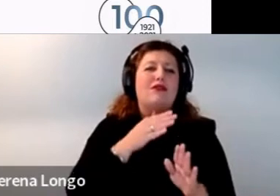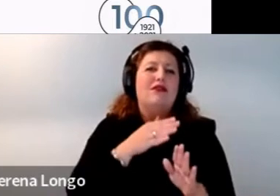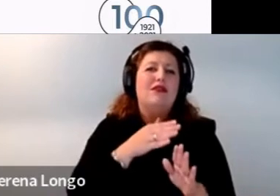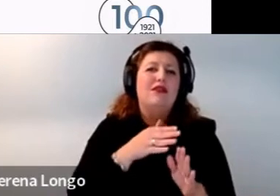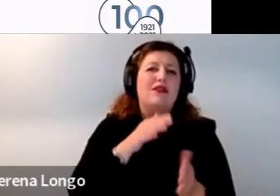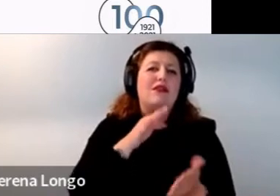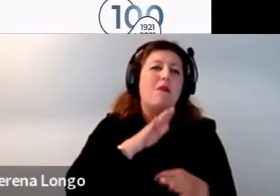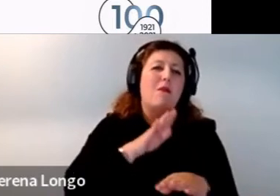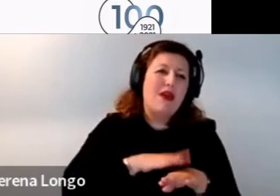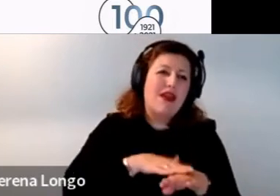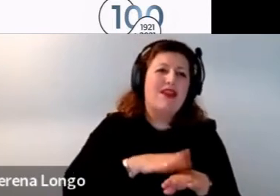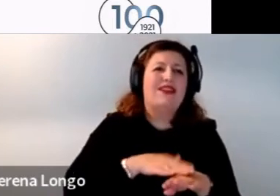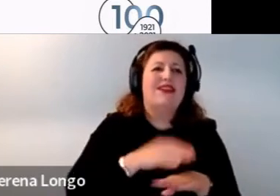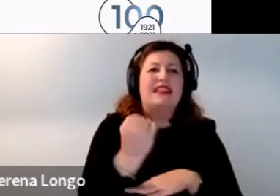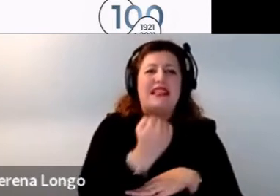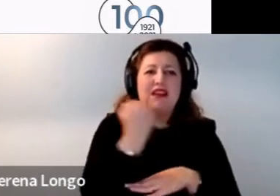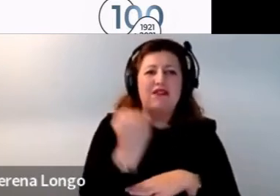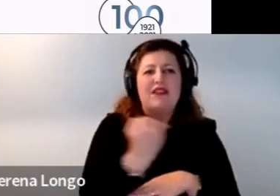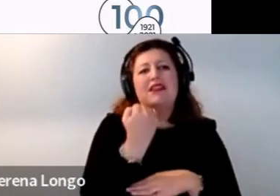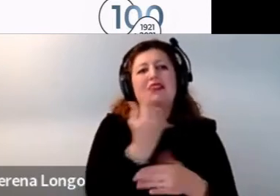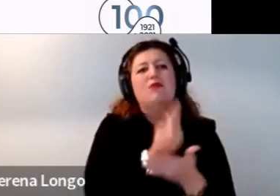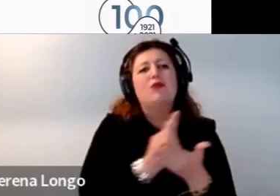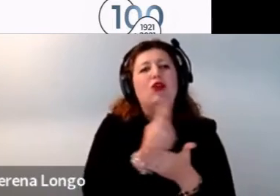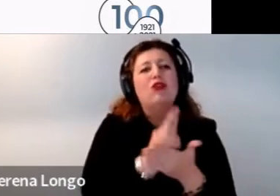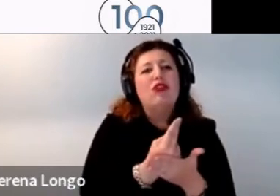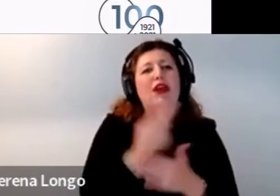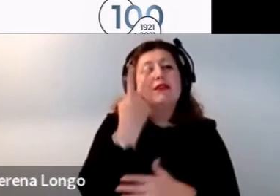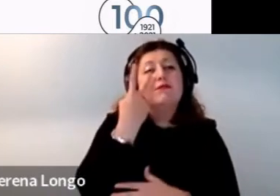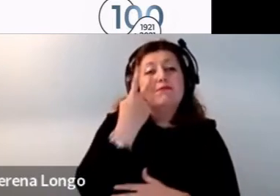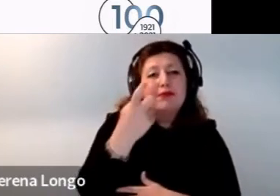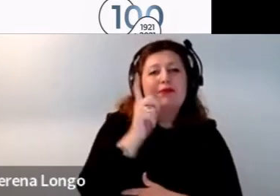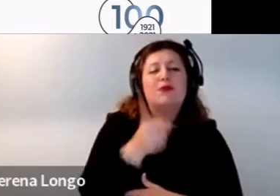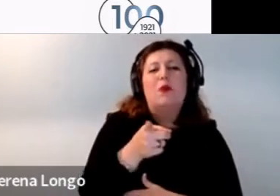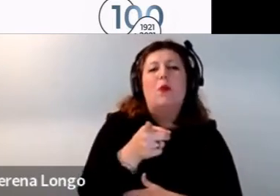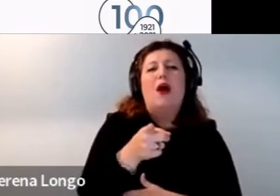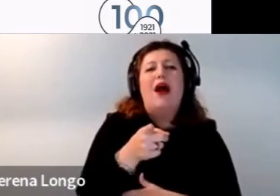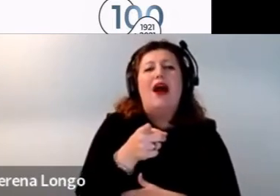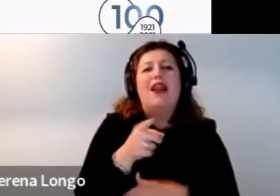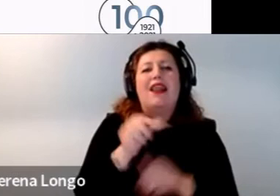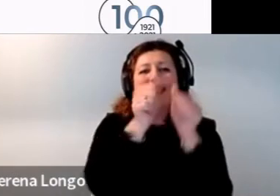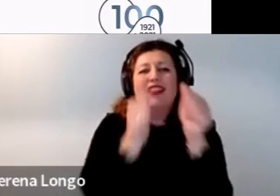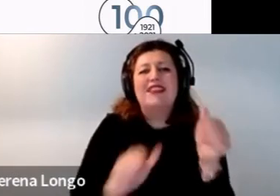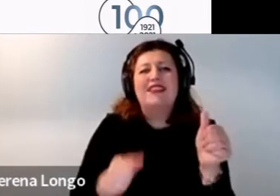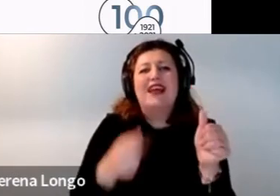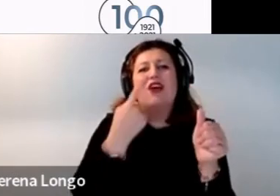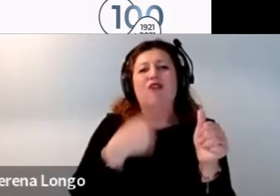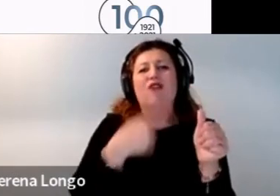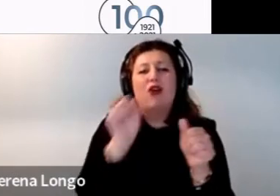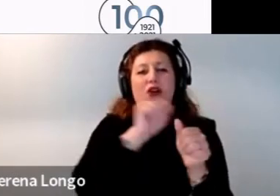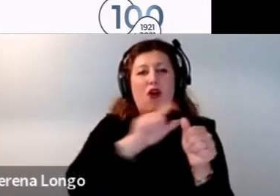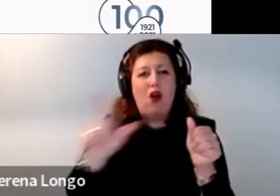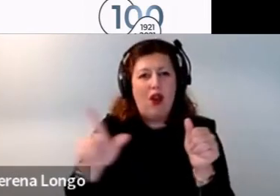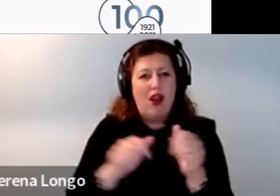progettati secondo l'approccio Design for All. E questo documento